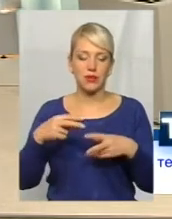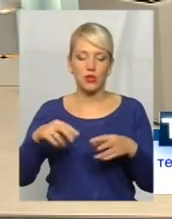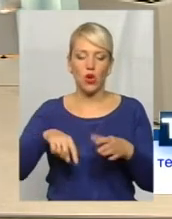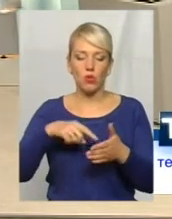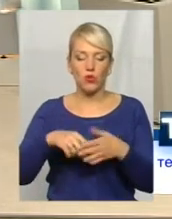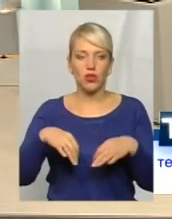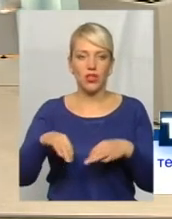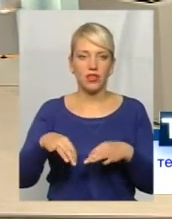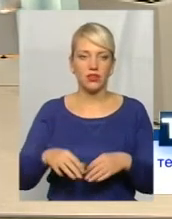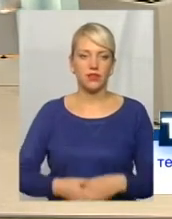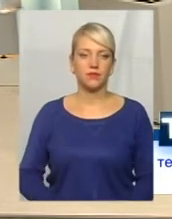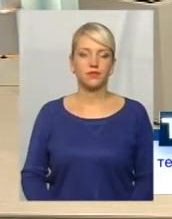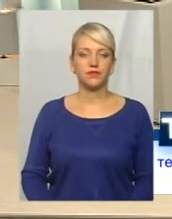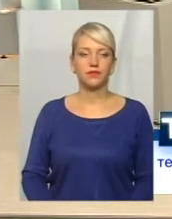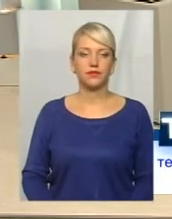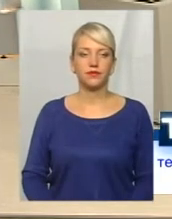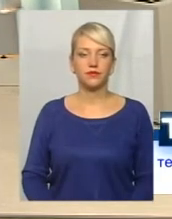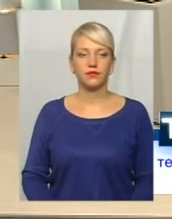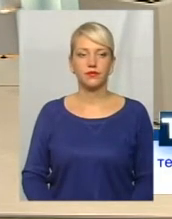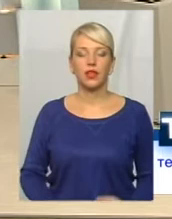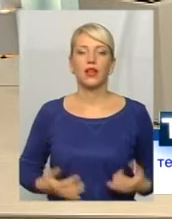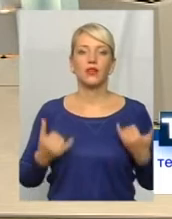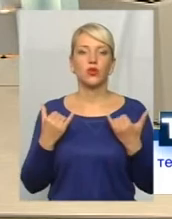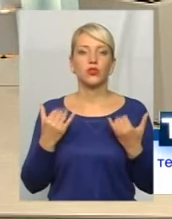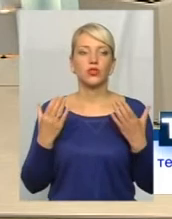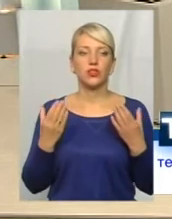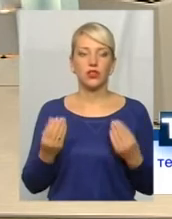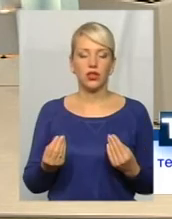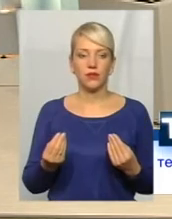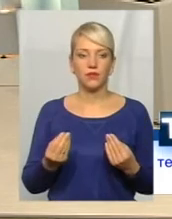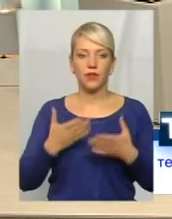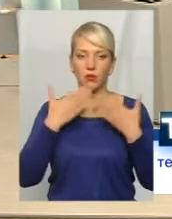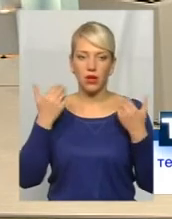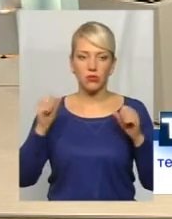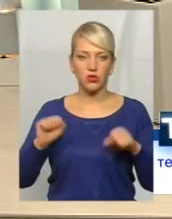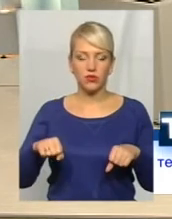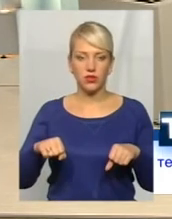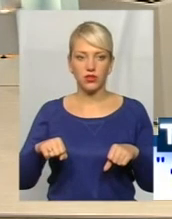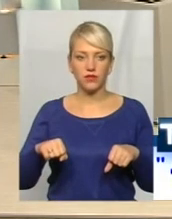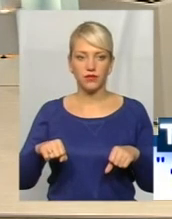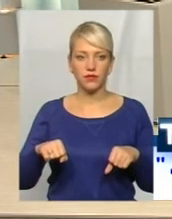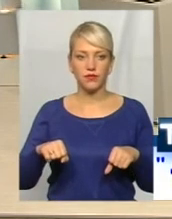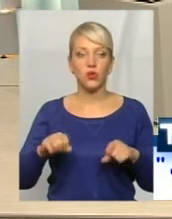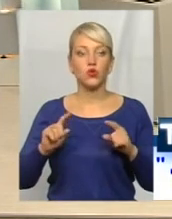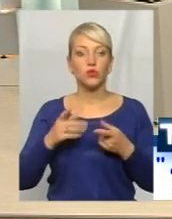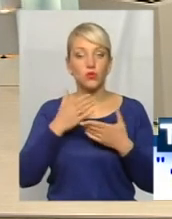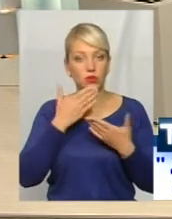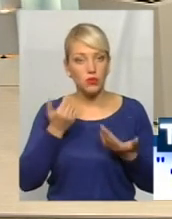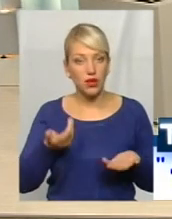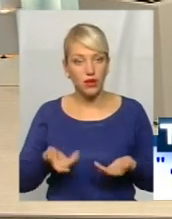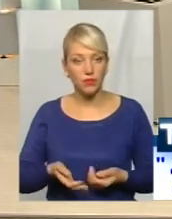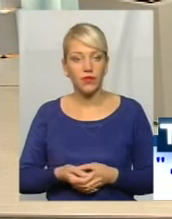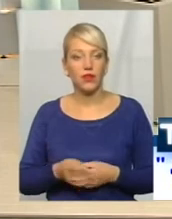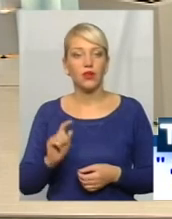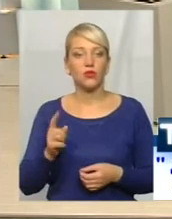норм і правил? Вплинути на сьогоднішній день немає можливості. Чому?